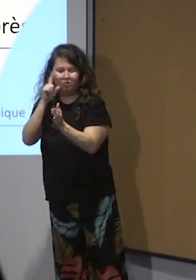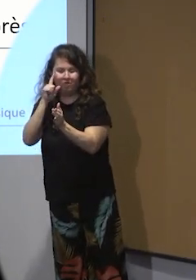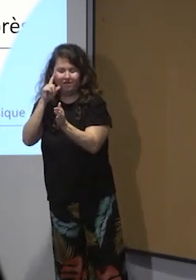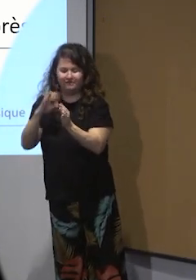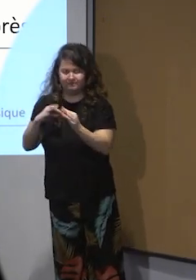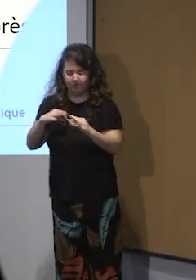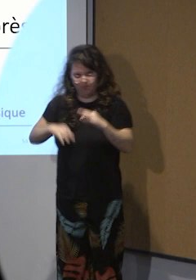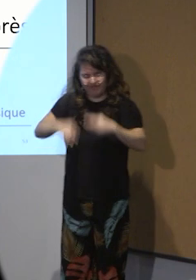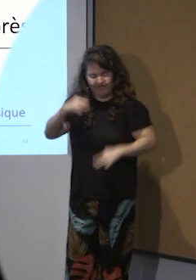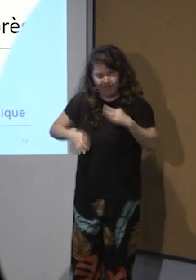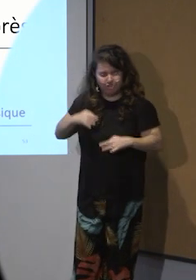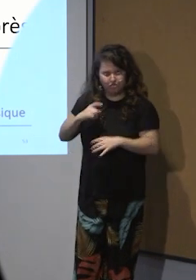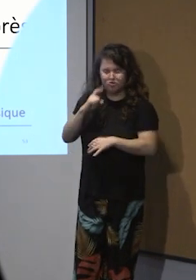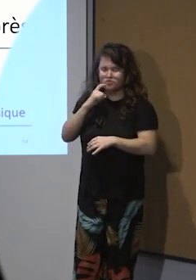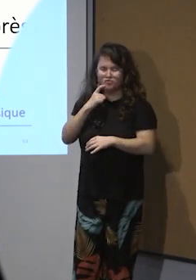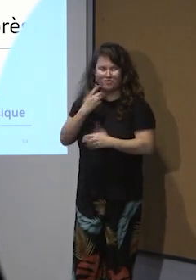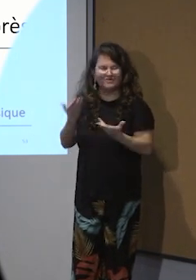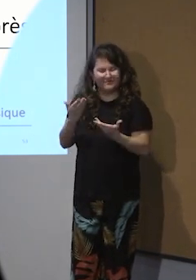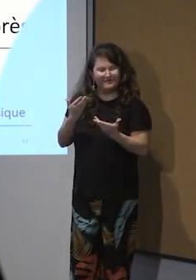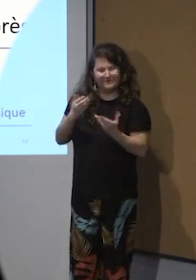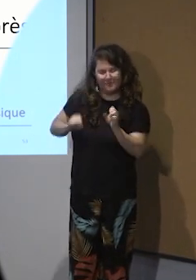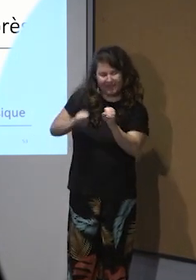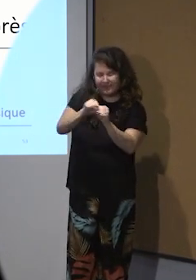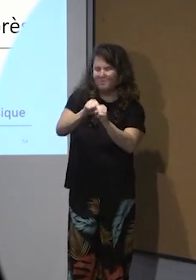resucrage, ça va être pareil, pas des fruits, pas d'amandes,